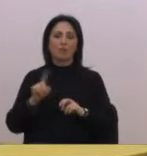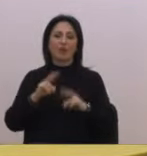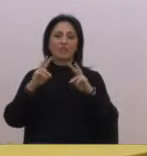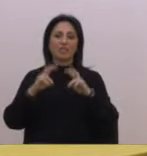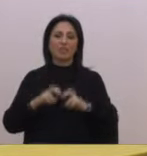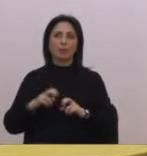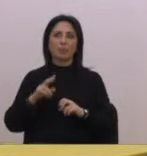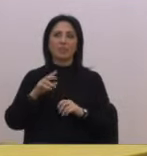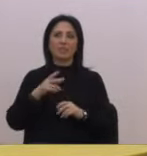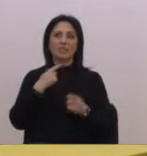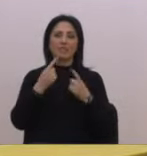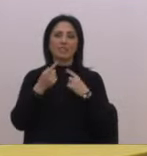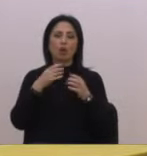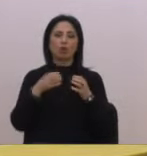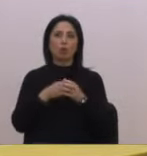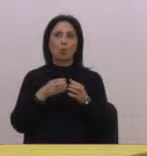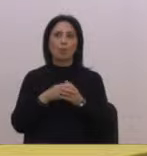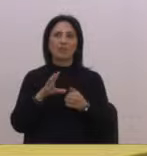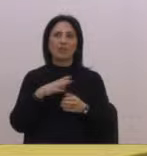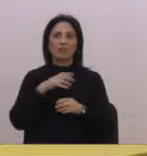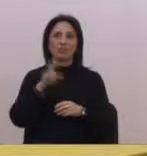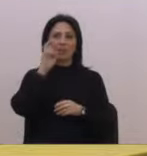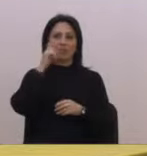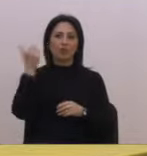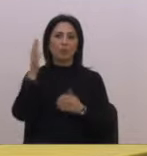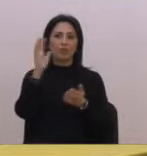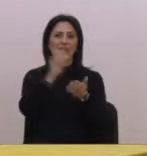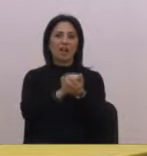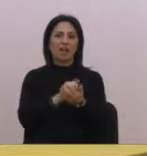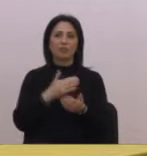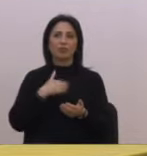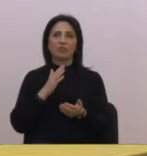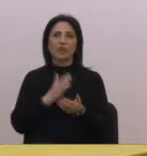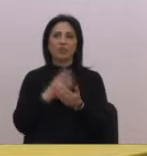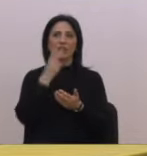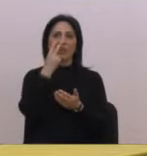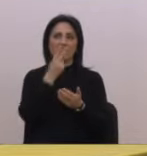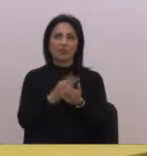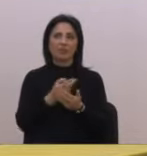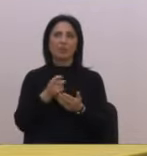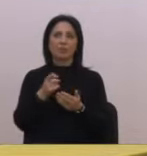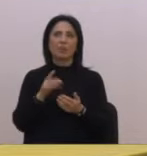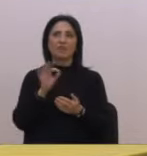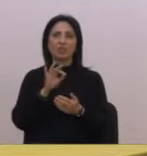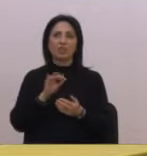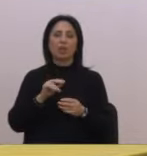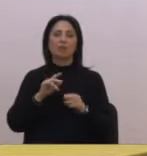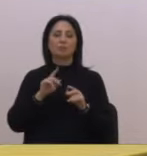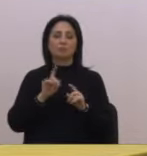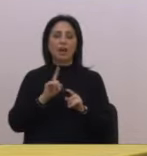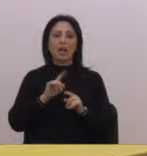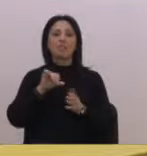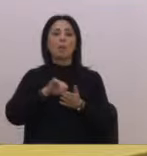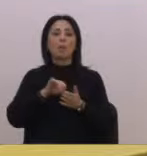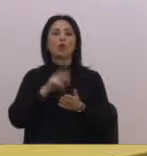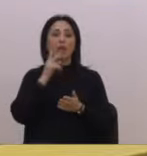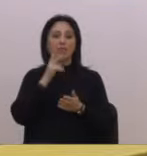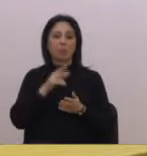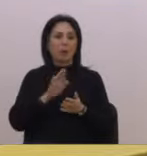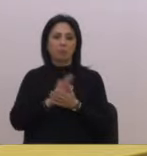კვლევები საკონსულტაციო კომპანიის, რომელიც იყო მთავრობის მიერ დაქირავებული, ჩვენ გვაქვს ნანახი, ჩვენ გვაქვს მას მუშა პროცესში გარკვეული მონაწილეობა